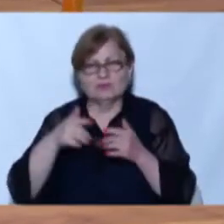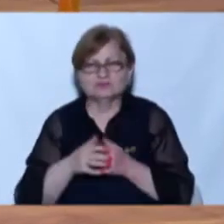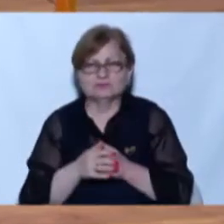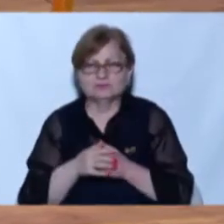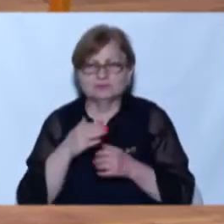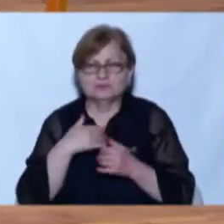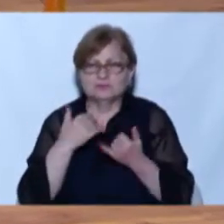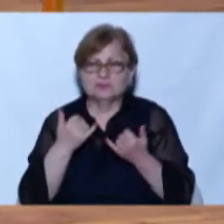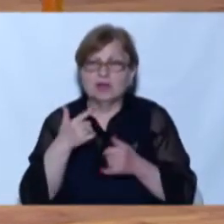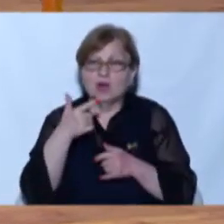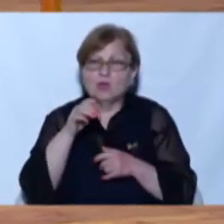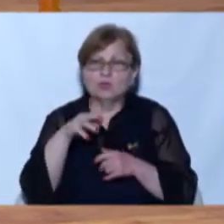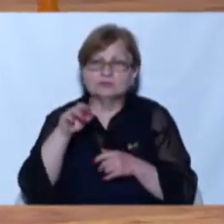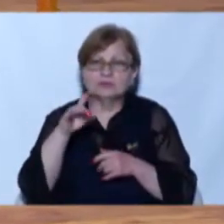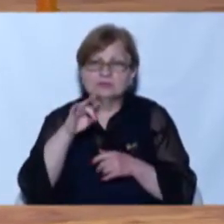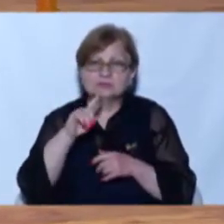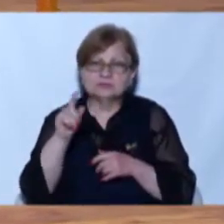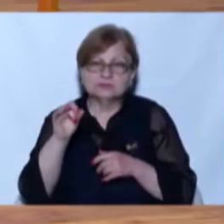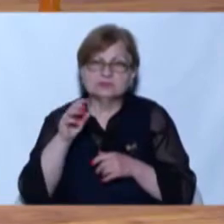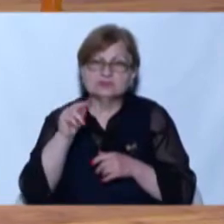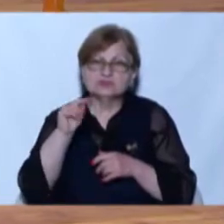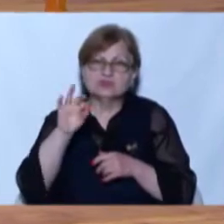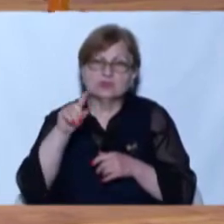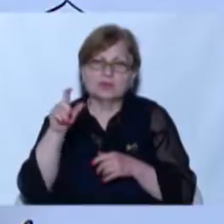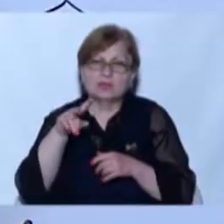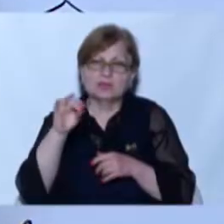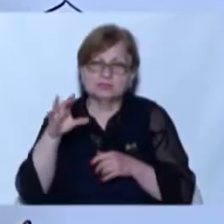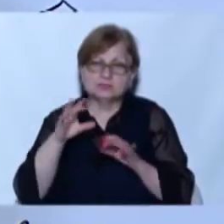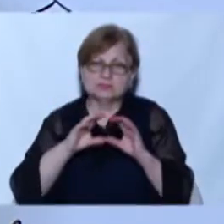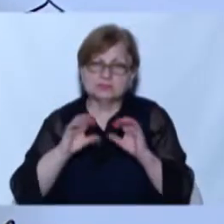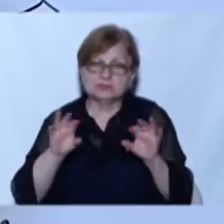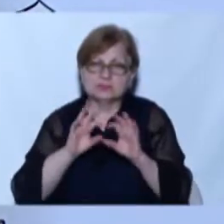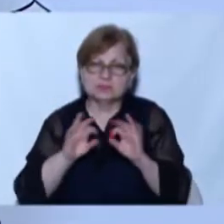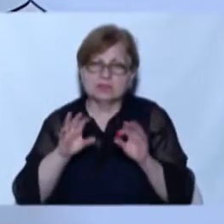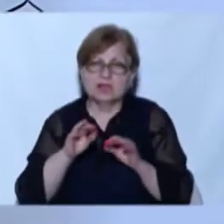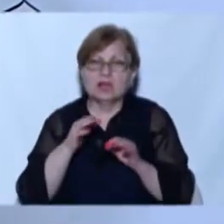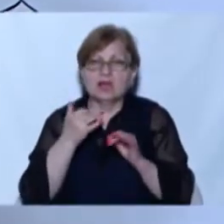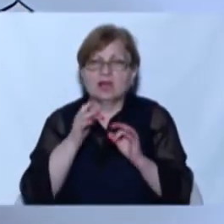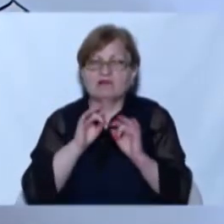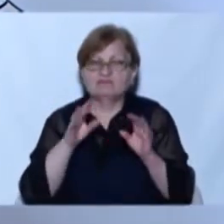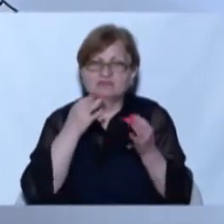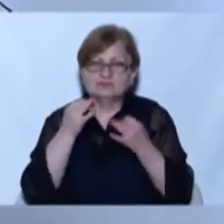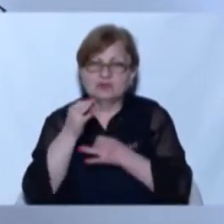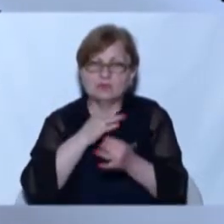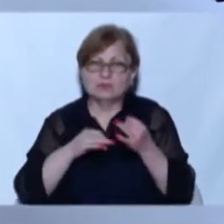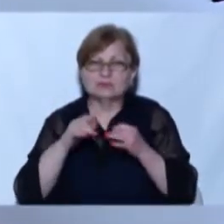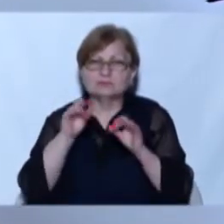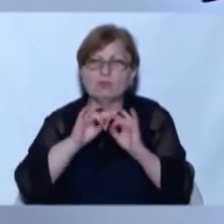Დღეს ჩვენ გოდერძი ჩოხელის ერთ მოთხრობაზე დევების ნასოფლარზე ვისაუბრებთ.